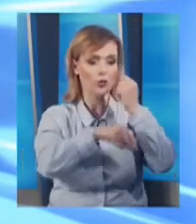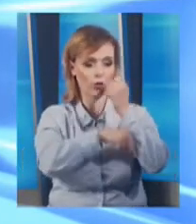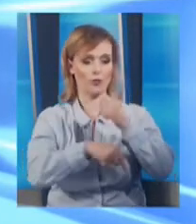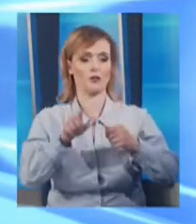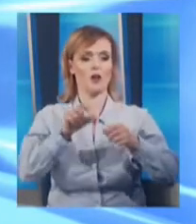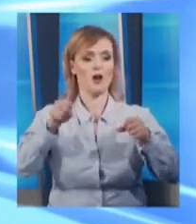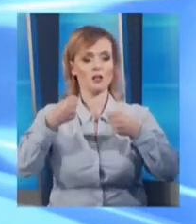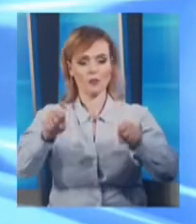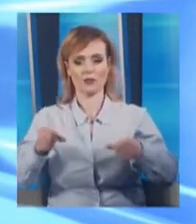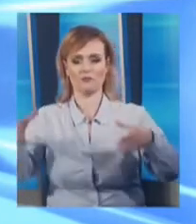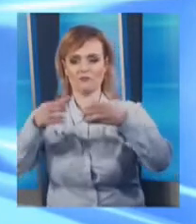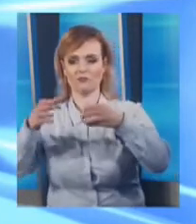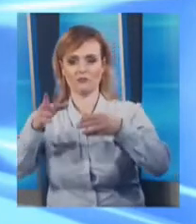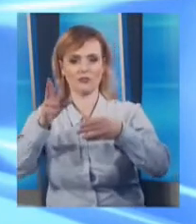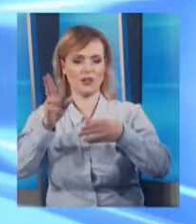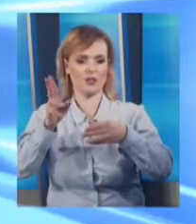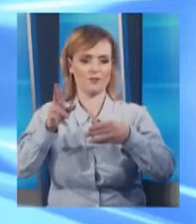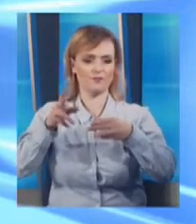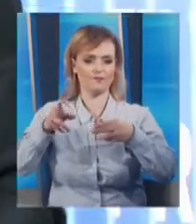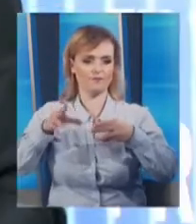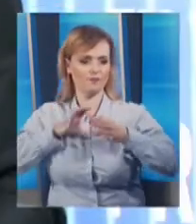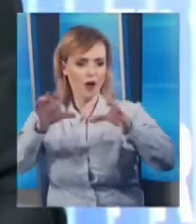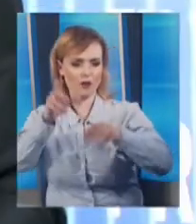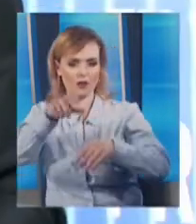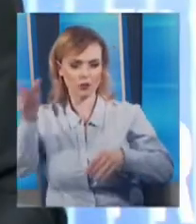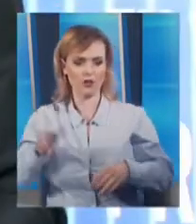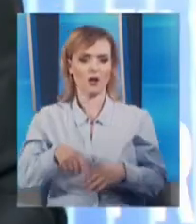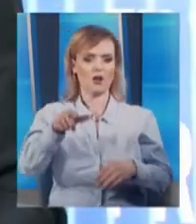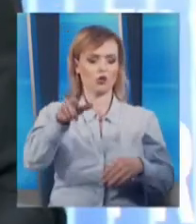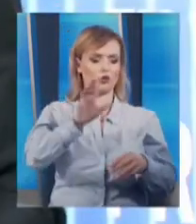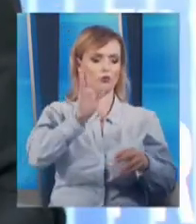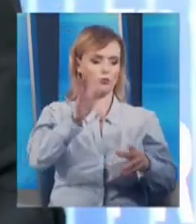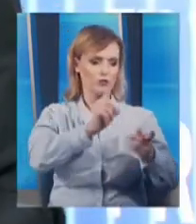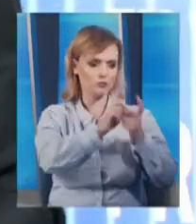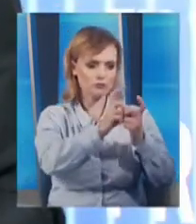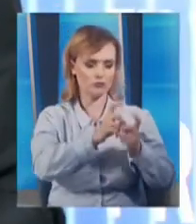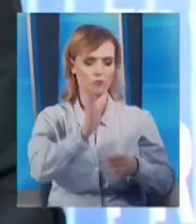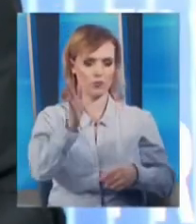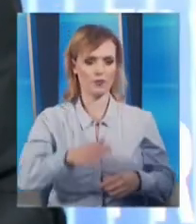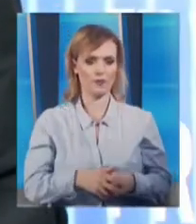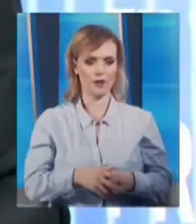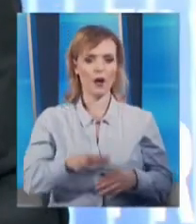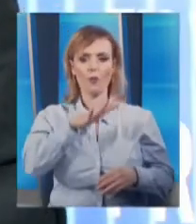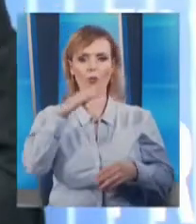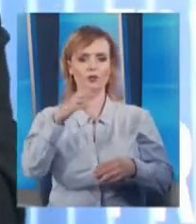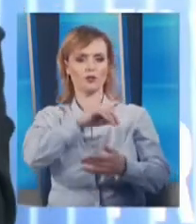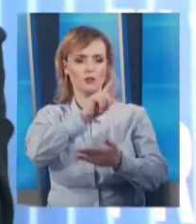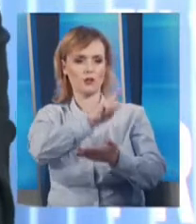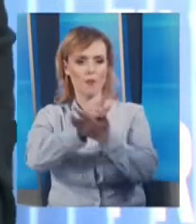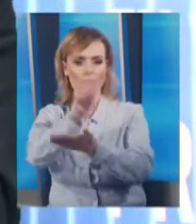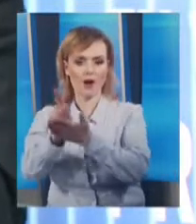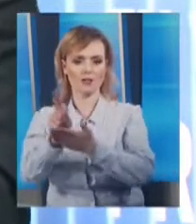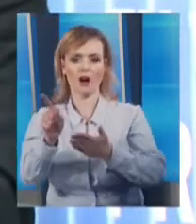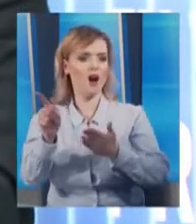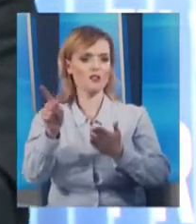structurile statului se pliază pe profilul public al dumneavoastră de luptător. În același timp, multe din angajamente nu se încadrează